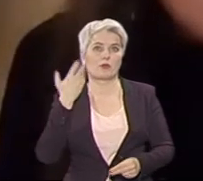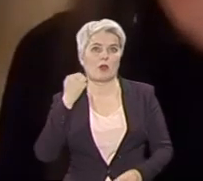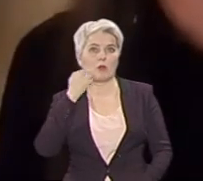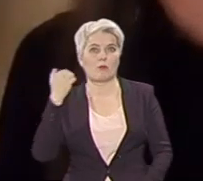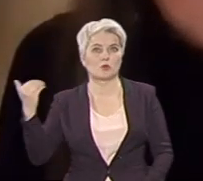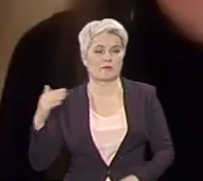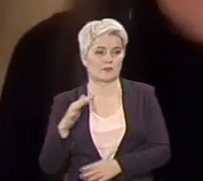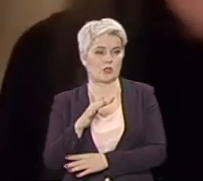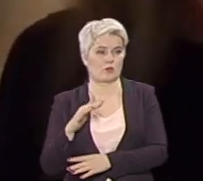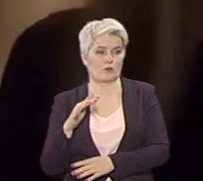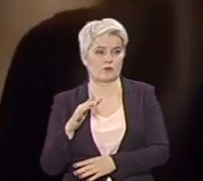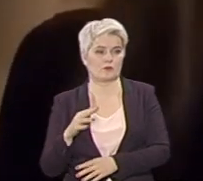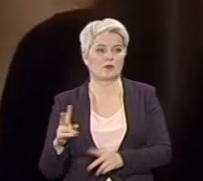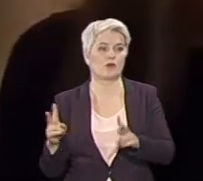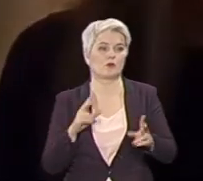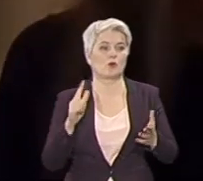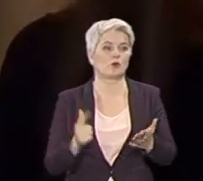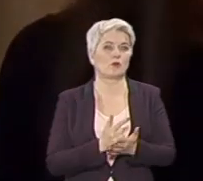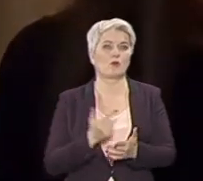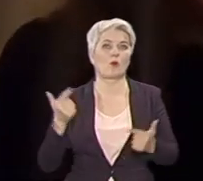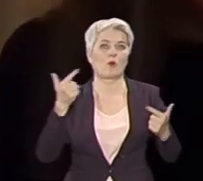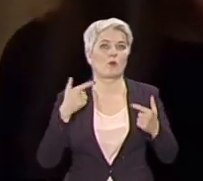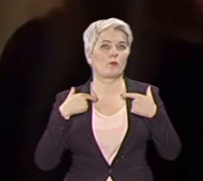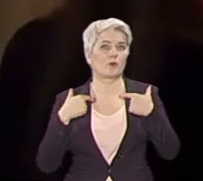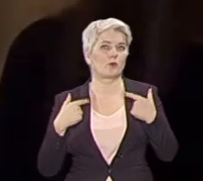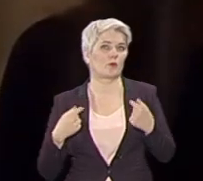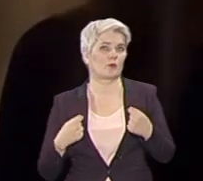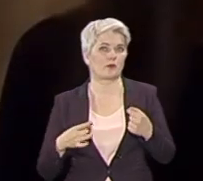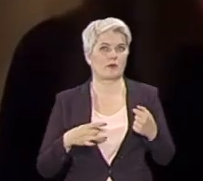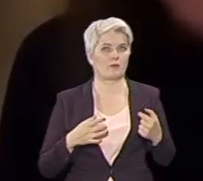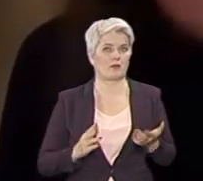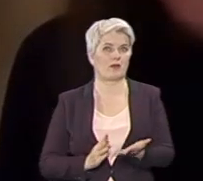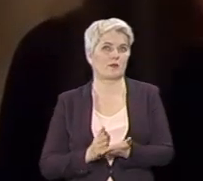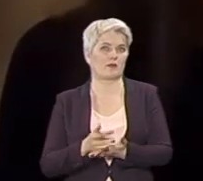московських обстрілів, коли дехто знову в голубій сорочості або білій сорочості прикрався на передову.